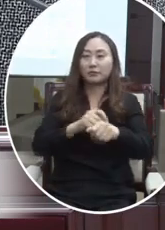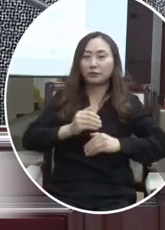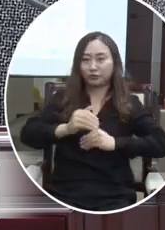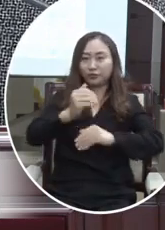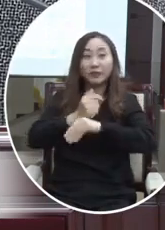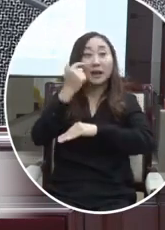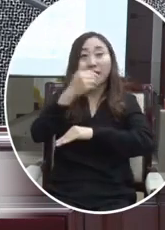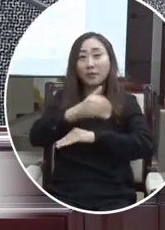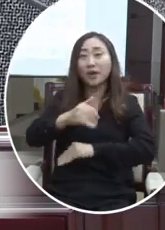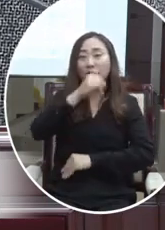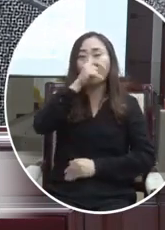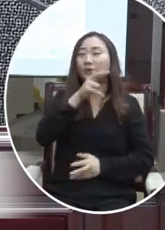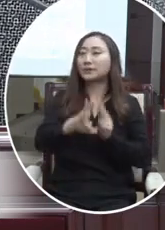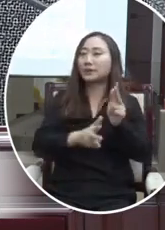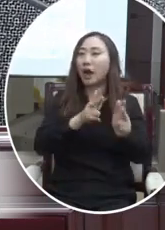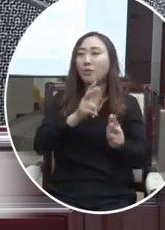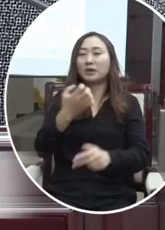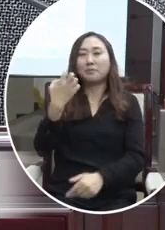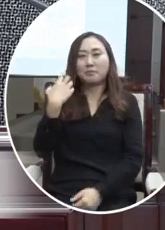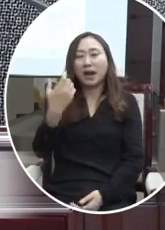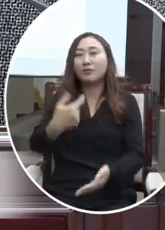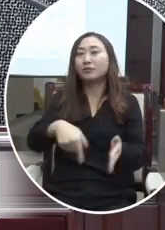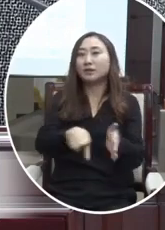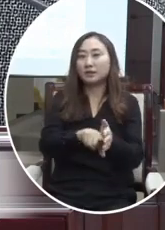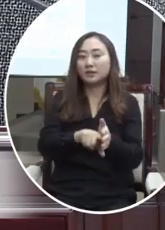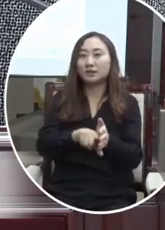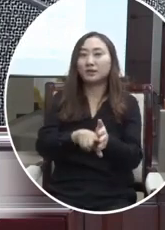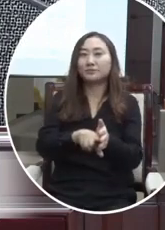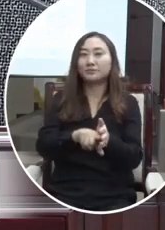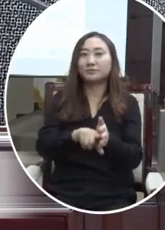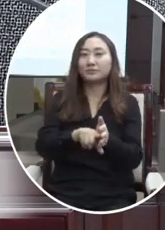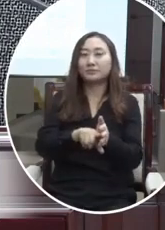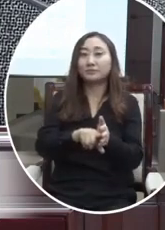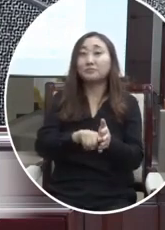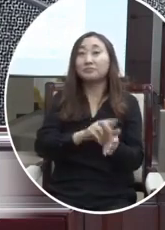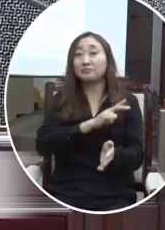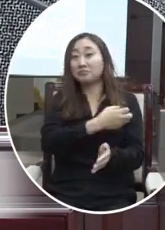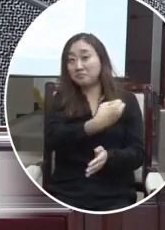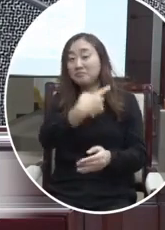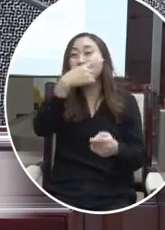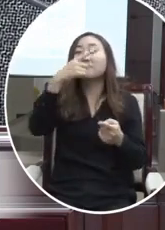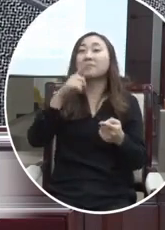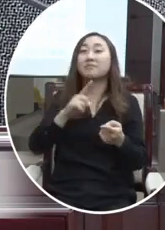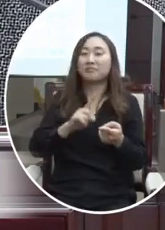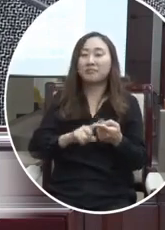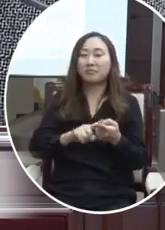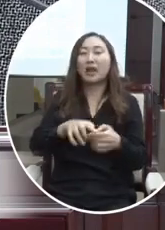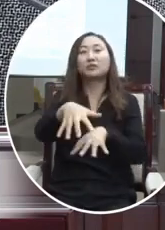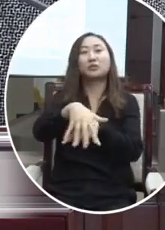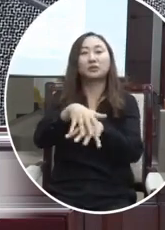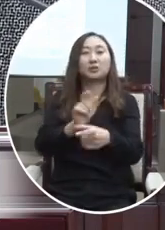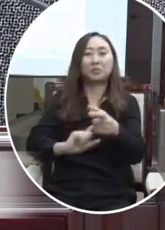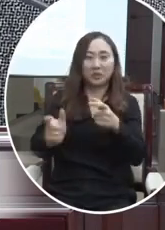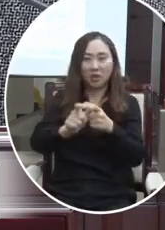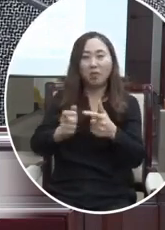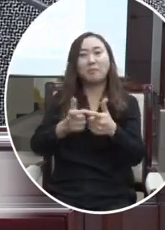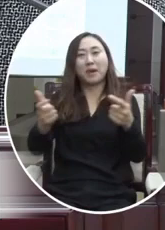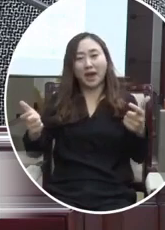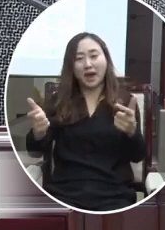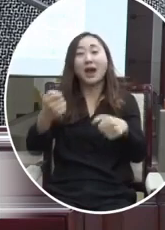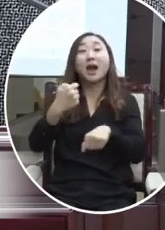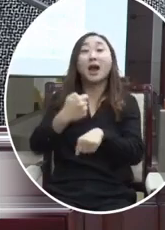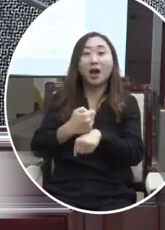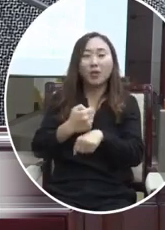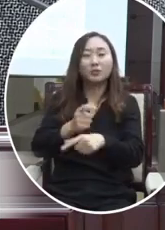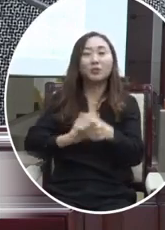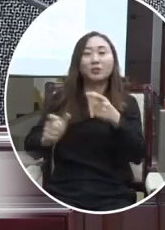사업들을 적극 추진할 것이고요. 그 사업들을 감당해 내기 위해서라도 의원님 말씀처럼 조직이 조금 더